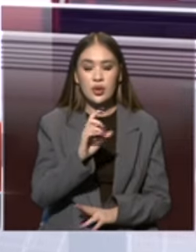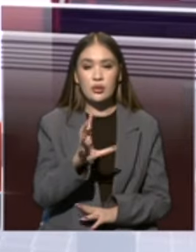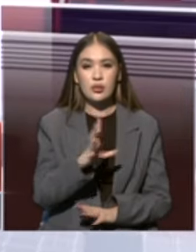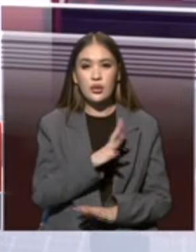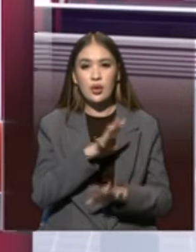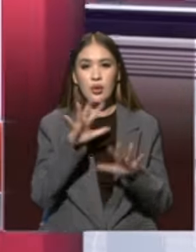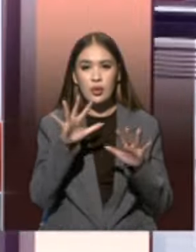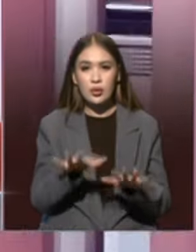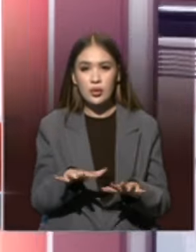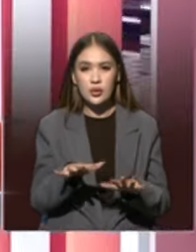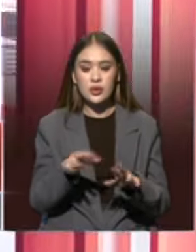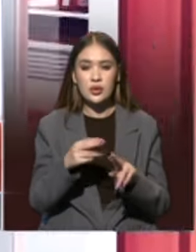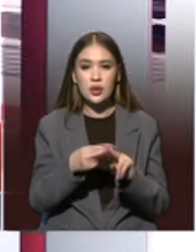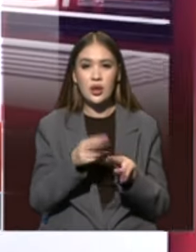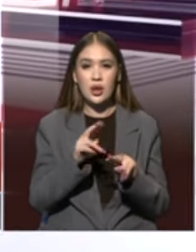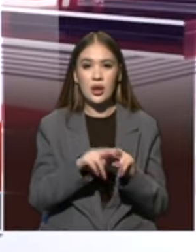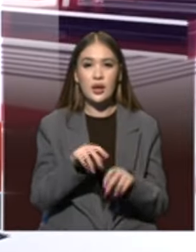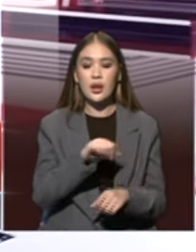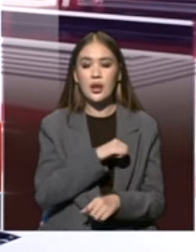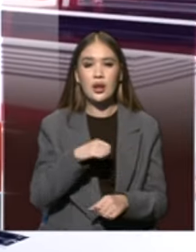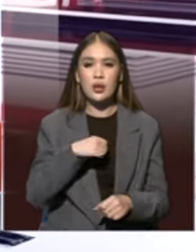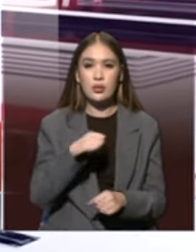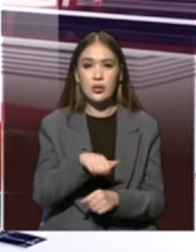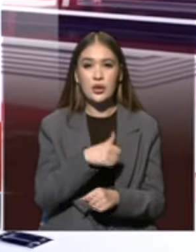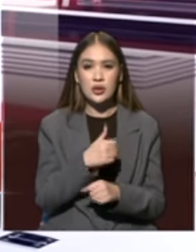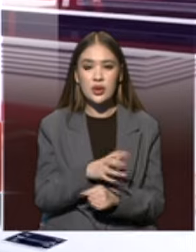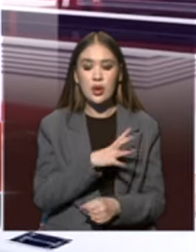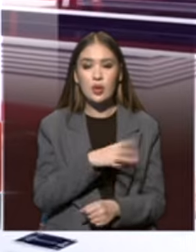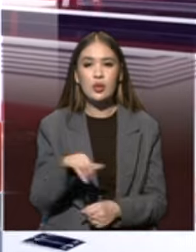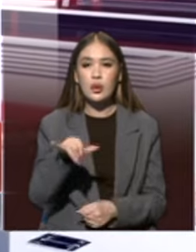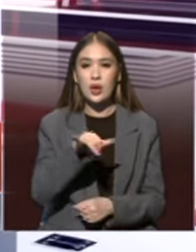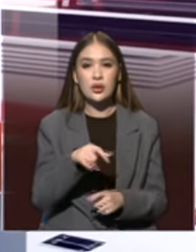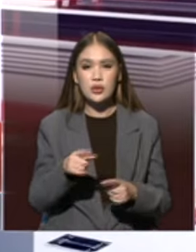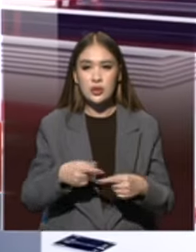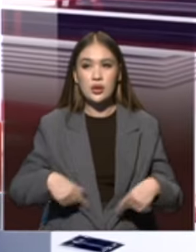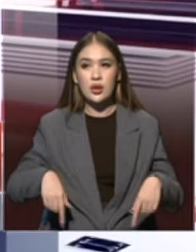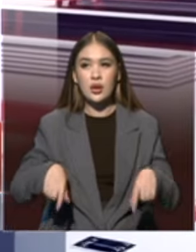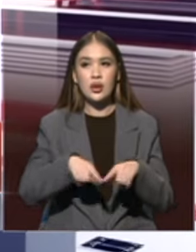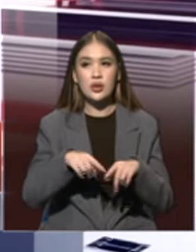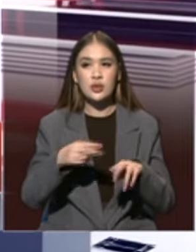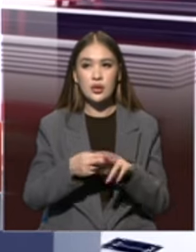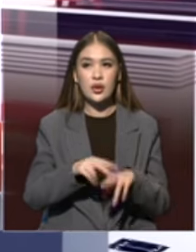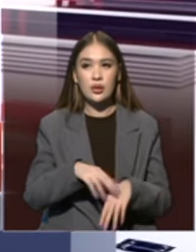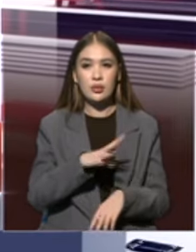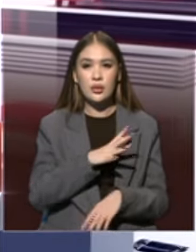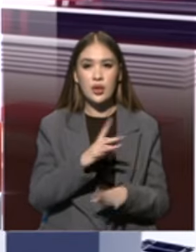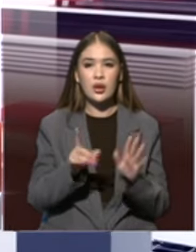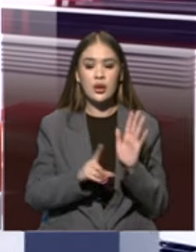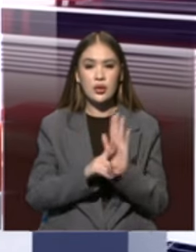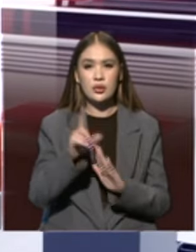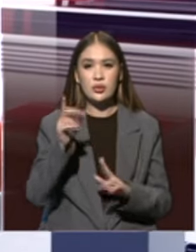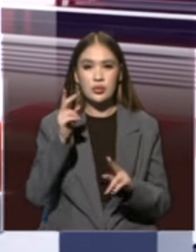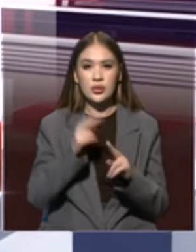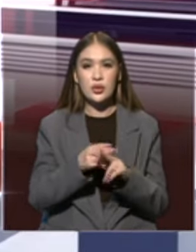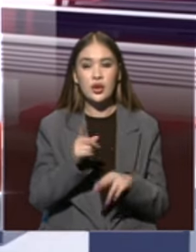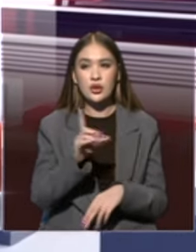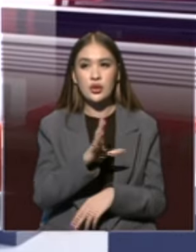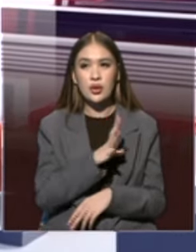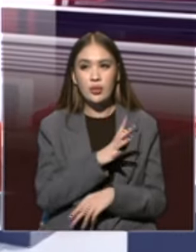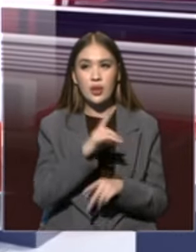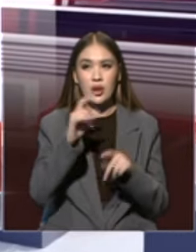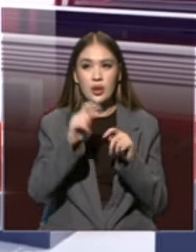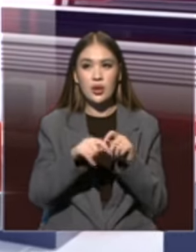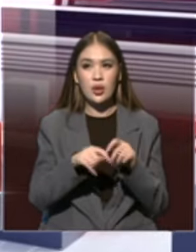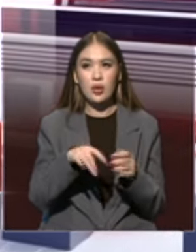орындарды анықтаған кезде де, ең басты мәселе Орал қаласының территориясында енді судың кетпеу мәселесі болды. Ең басында ең кедергі болған обследование мен